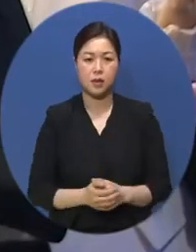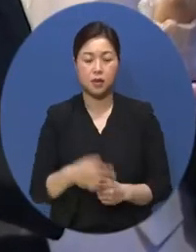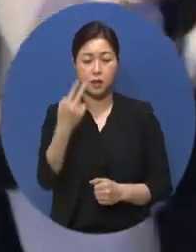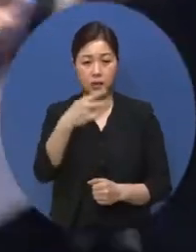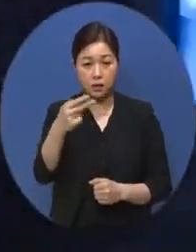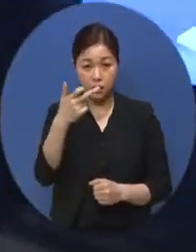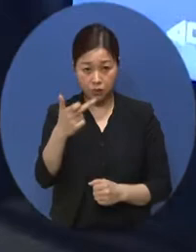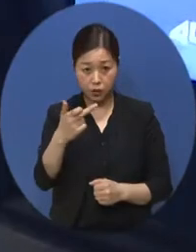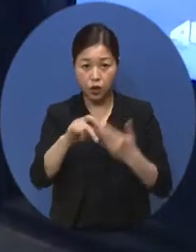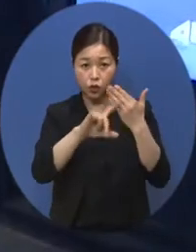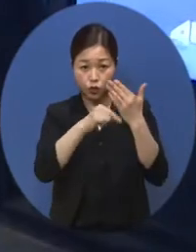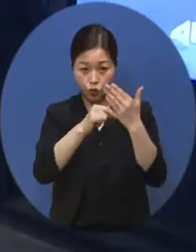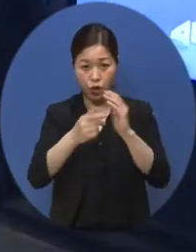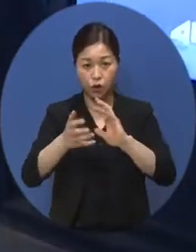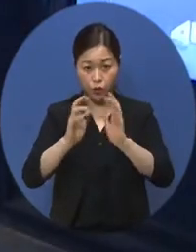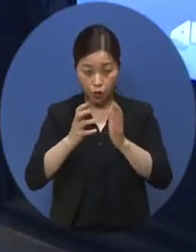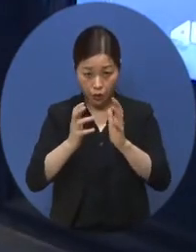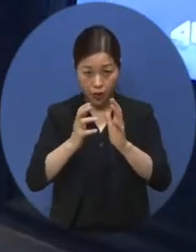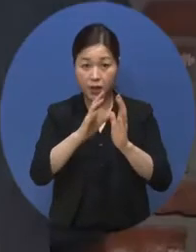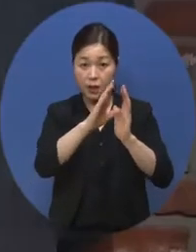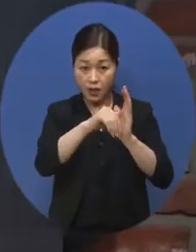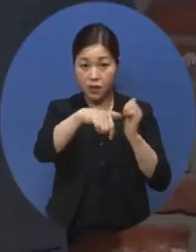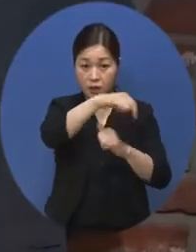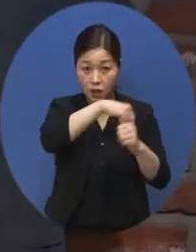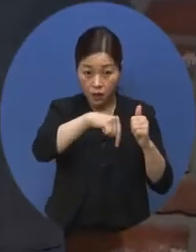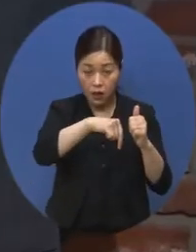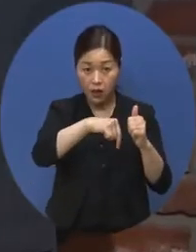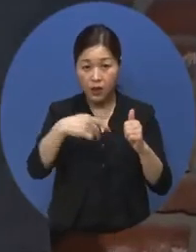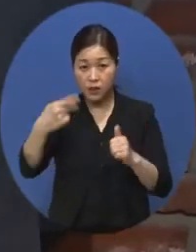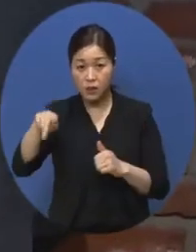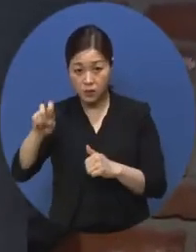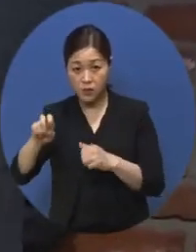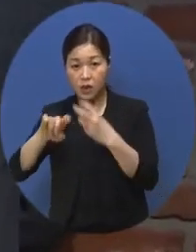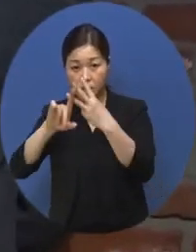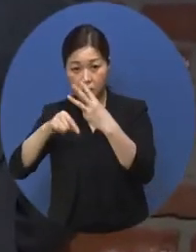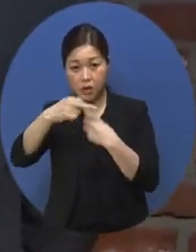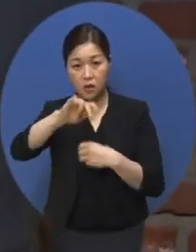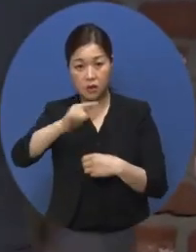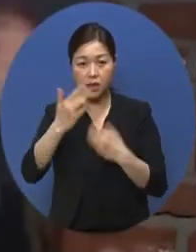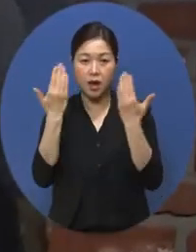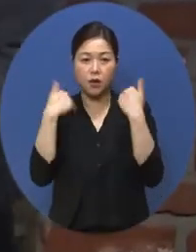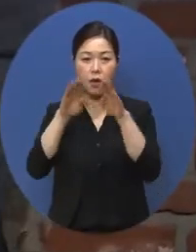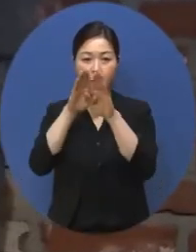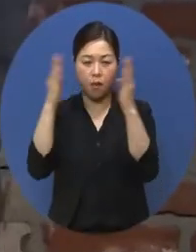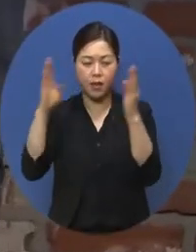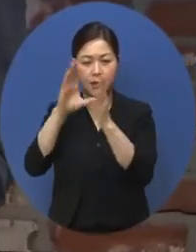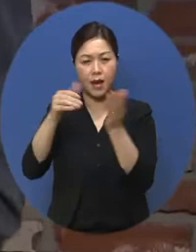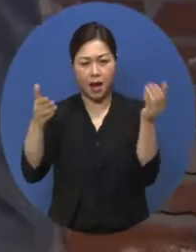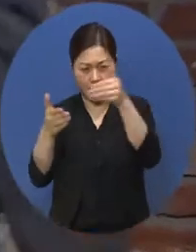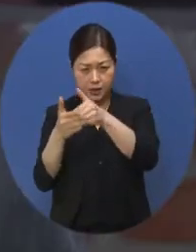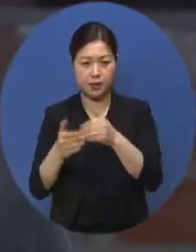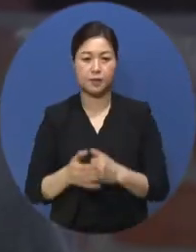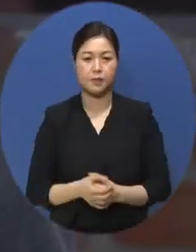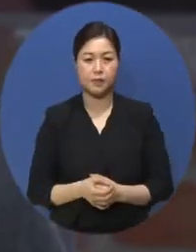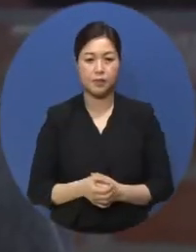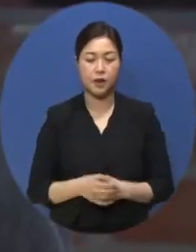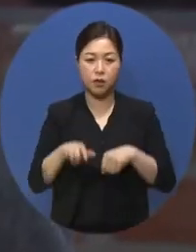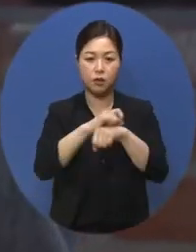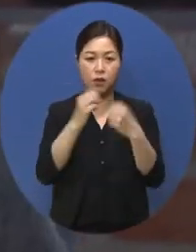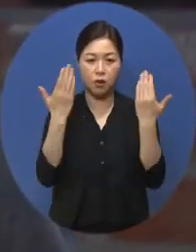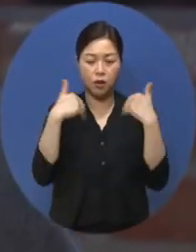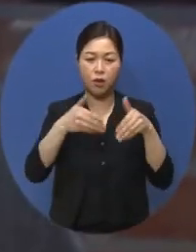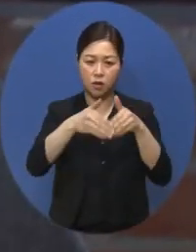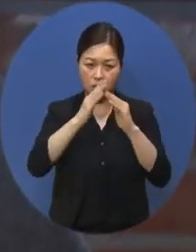2017년 9월 토론회 현장에서부터 2020년 3월 서진학교가 문을 열던 순간까지 특수학교